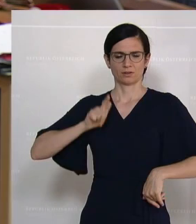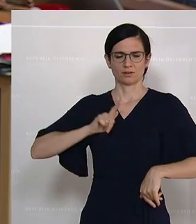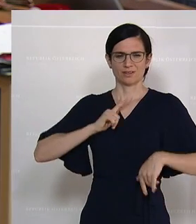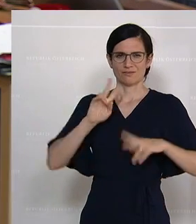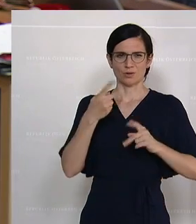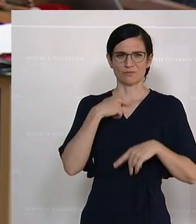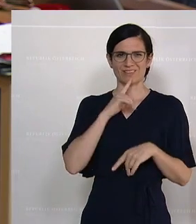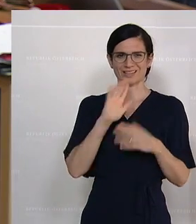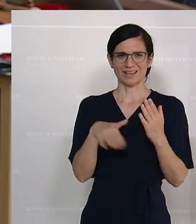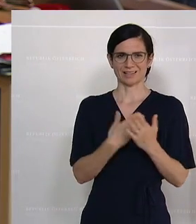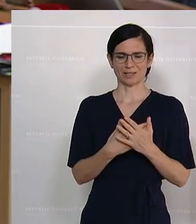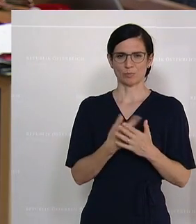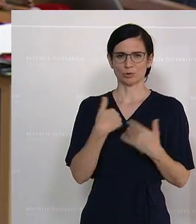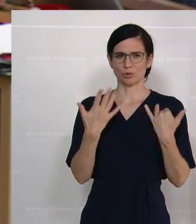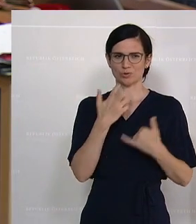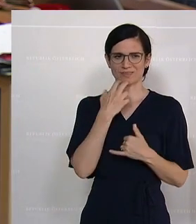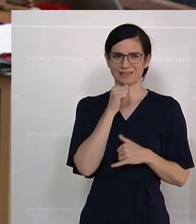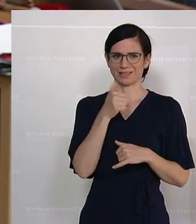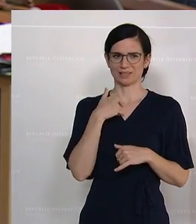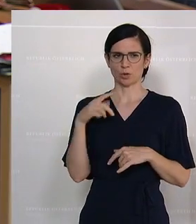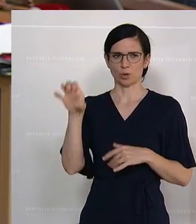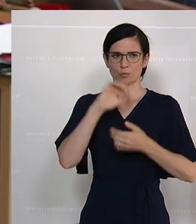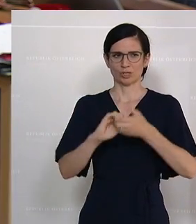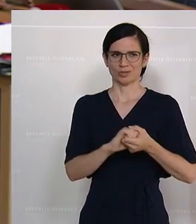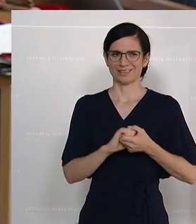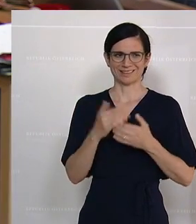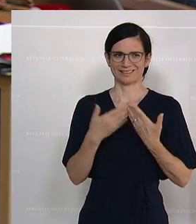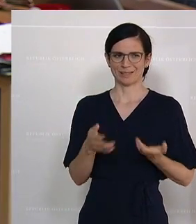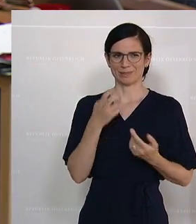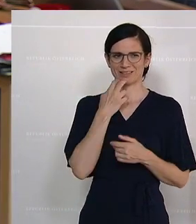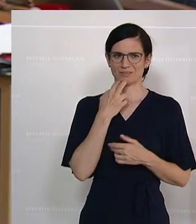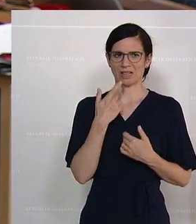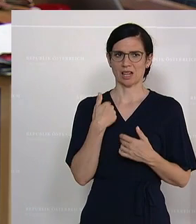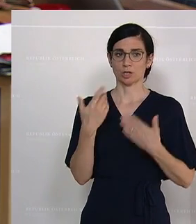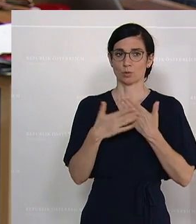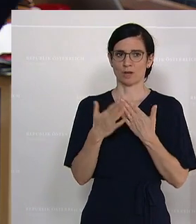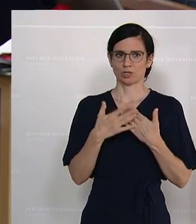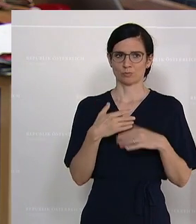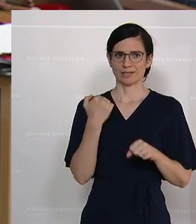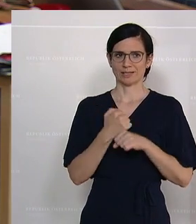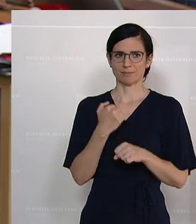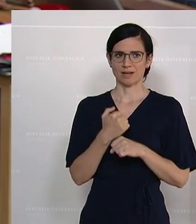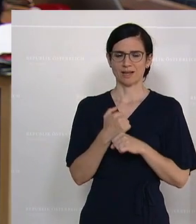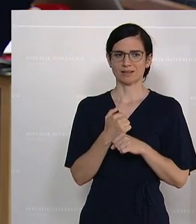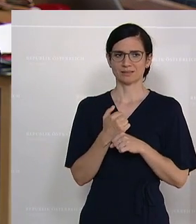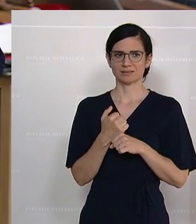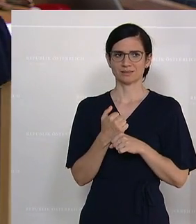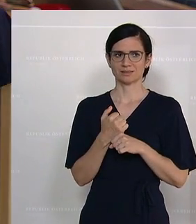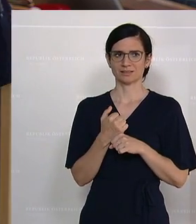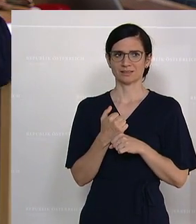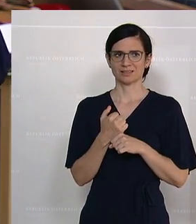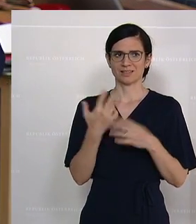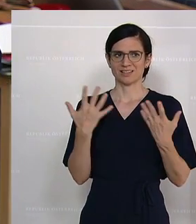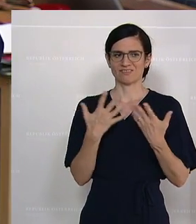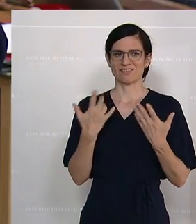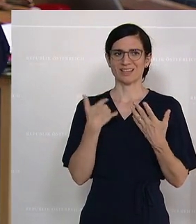im haus das hat auch niemand gemacht den europäischen union was gemacht wurde zum beispiel in ja sondern auch nicht funktioniert was gemacht